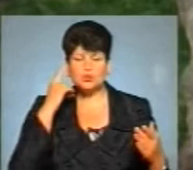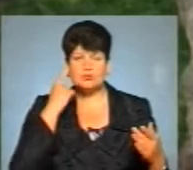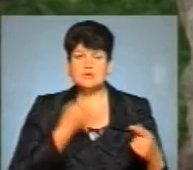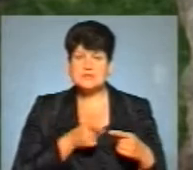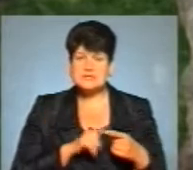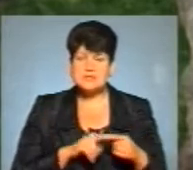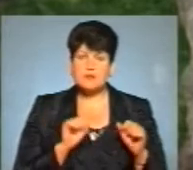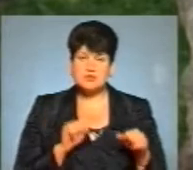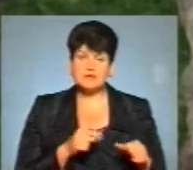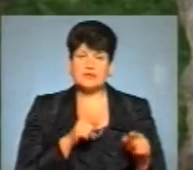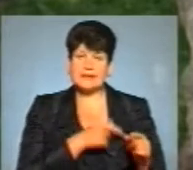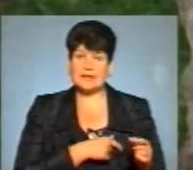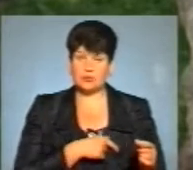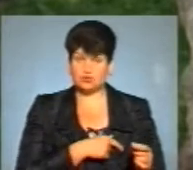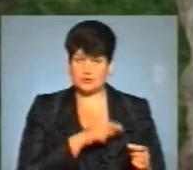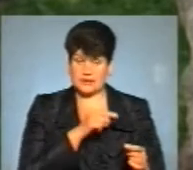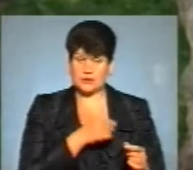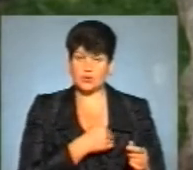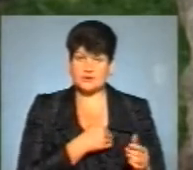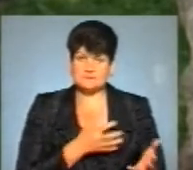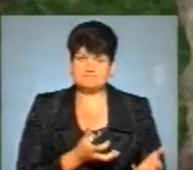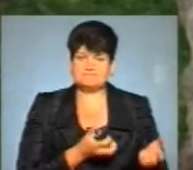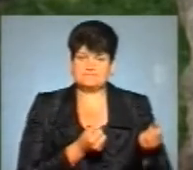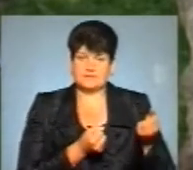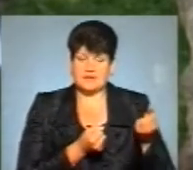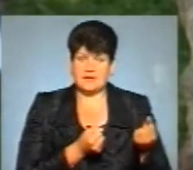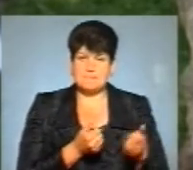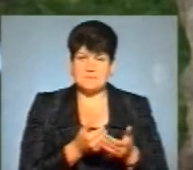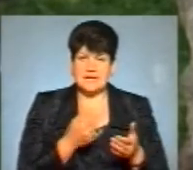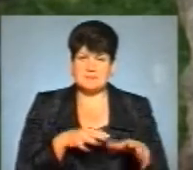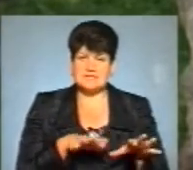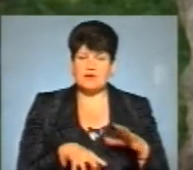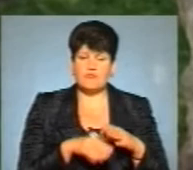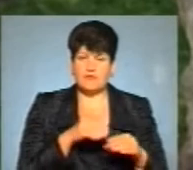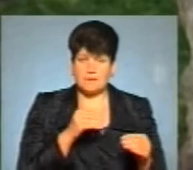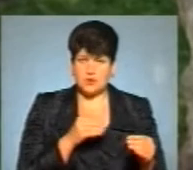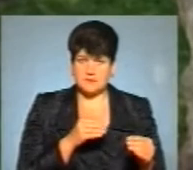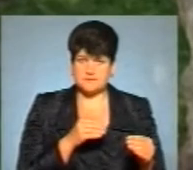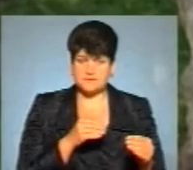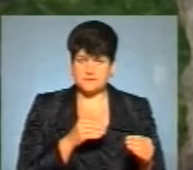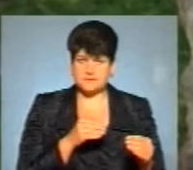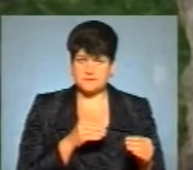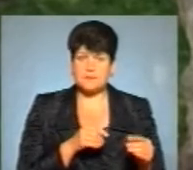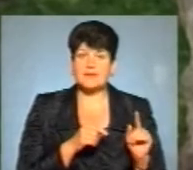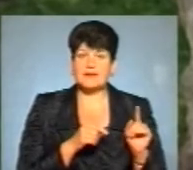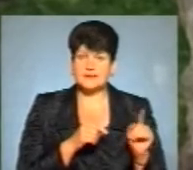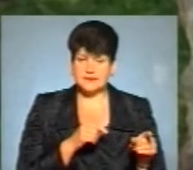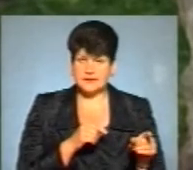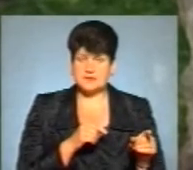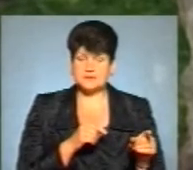даний депутат, він хотів, скажімо так, заручитися підтримкою перед місцевими виборами тих